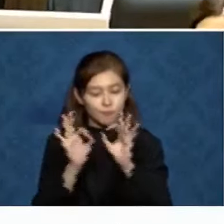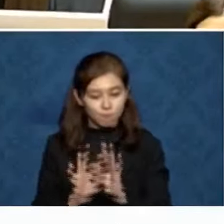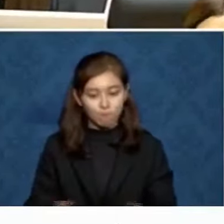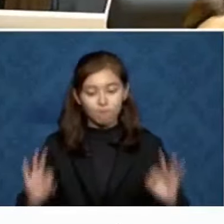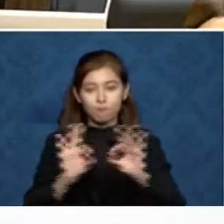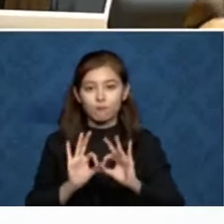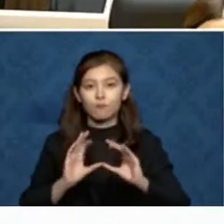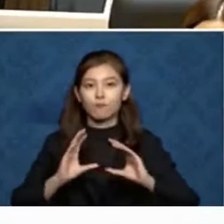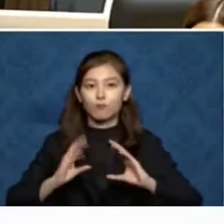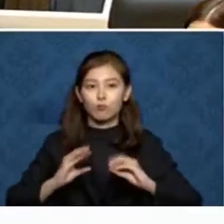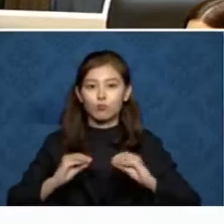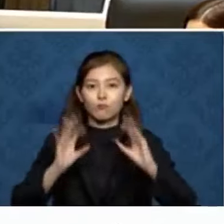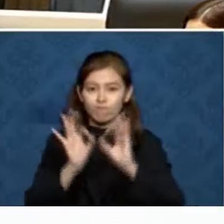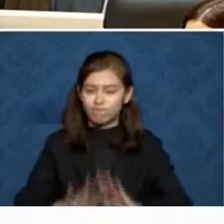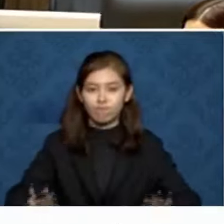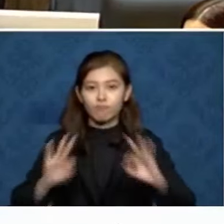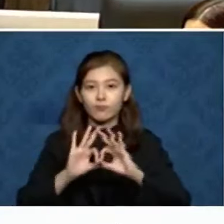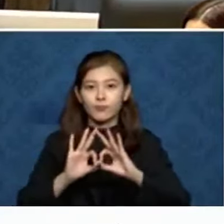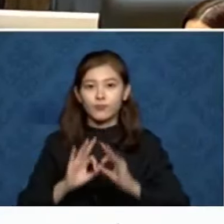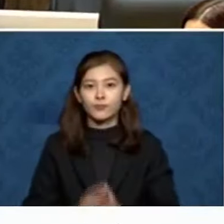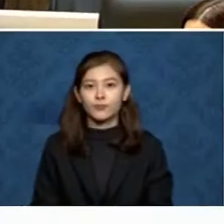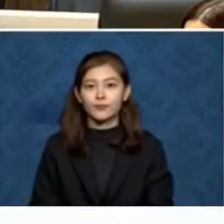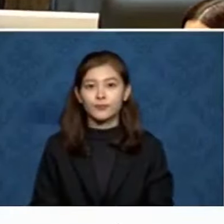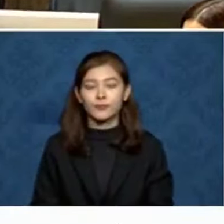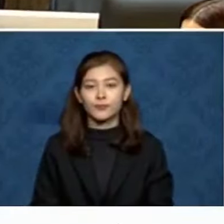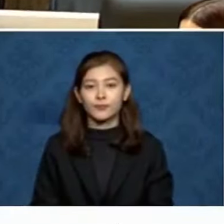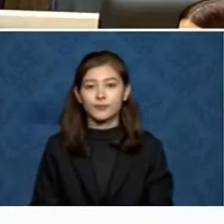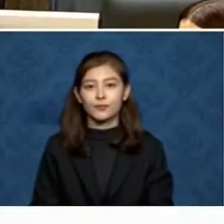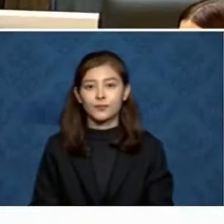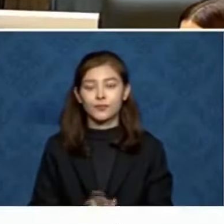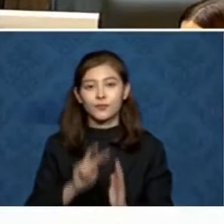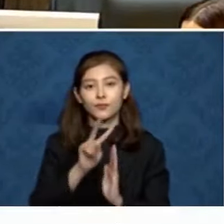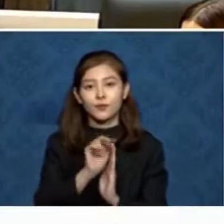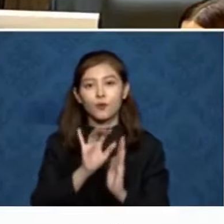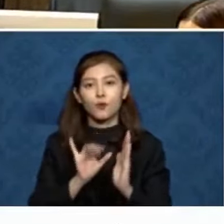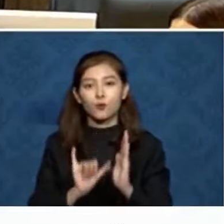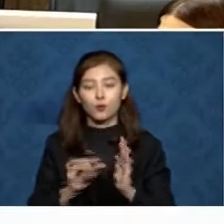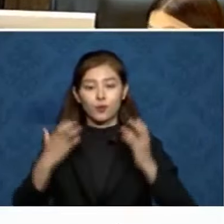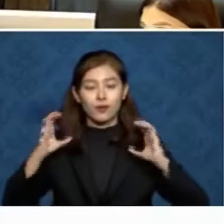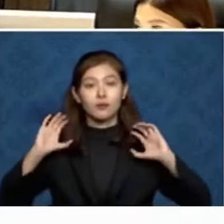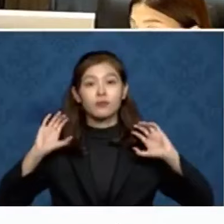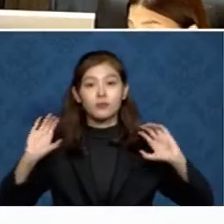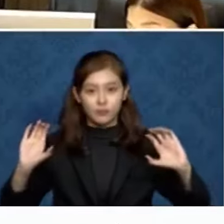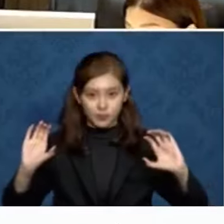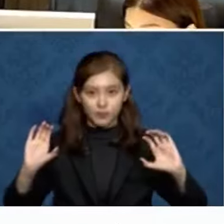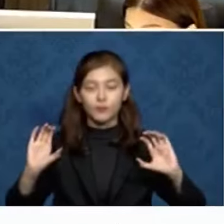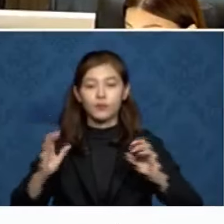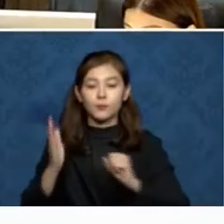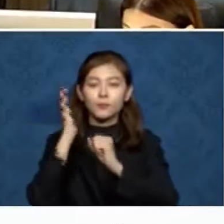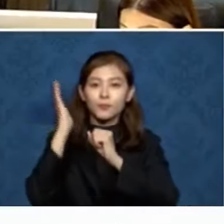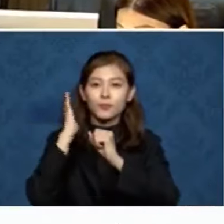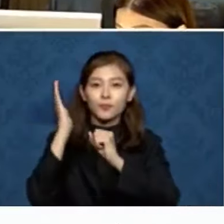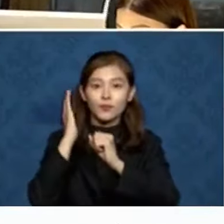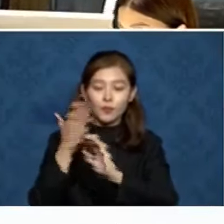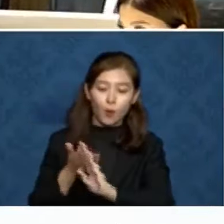ลวงตาครับเพราะว่างบกลางภาพรวมเนี่ยตอนปี 66มี18.5ปี 67ลดเหลือ